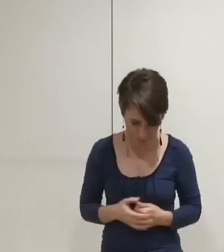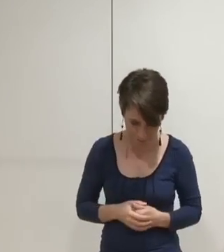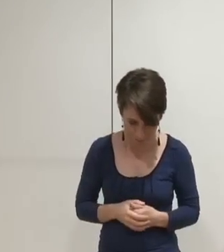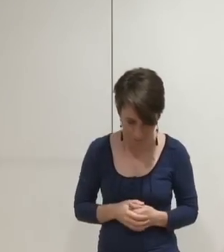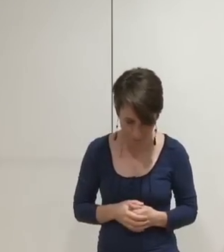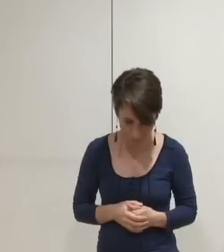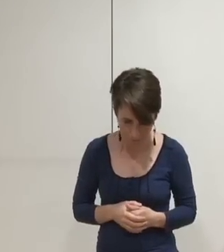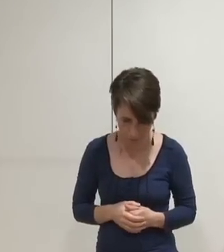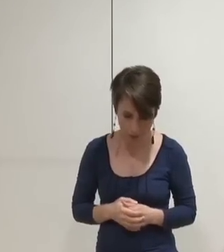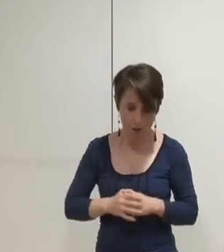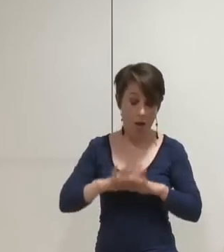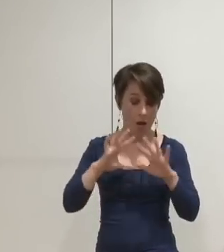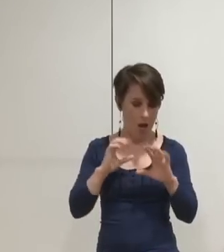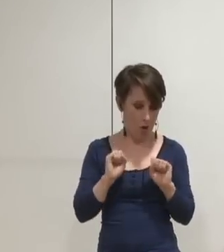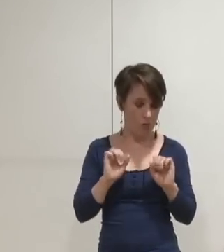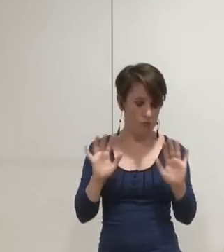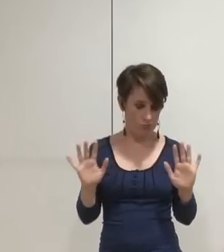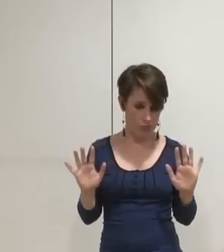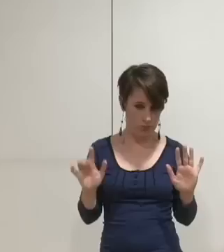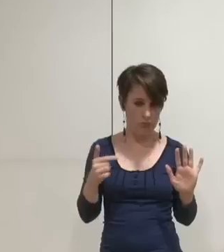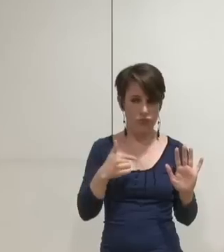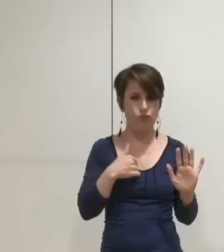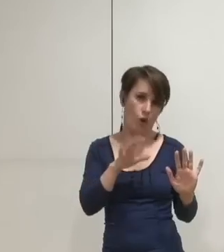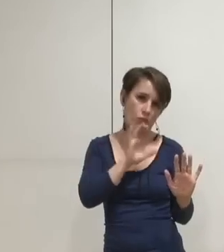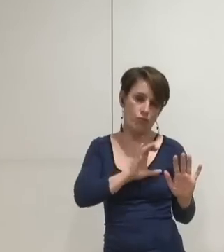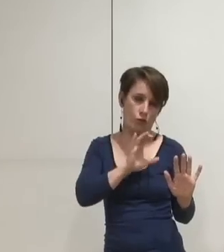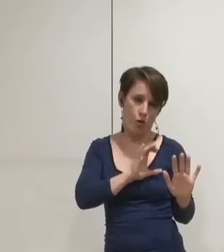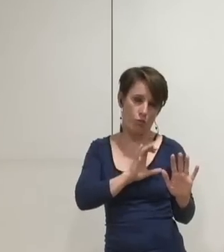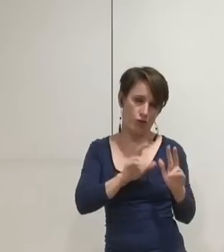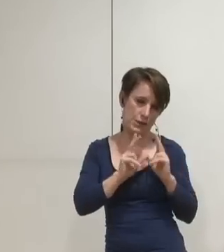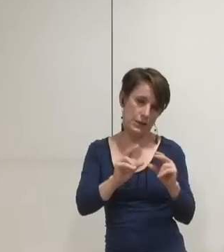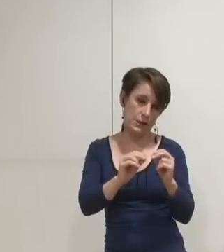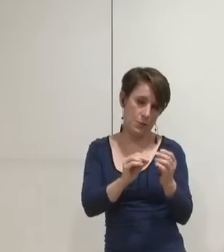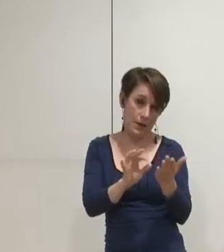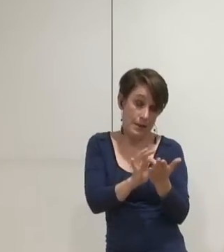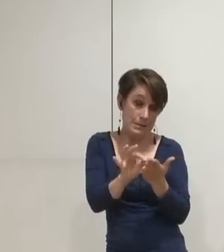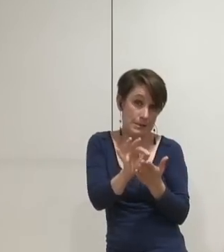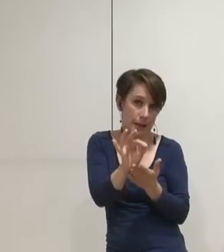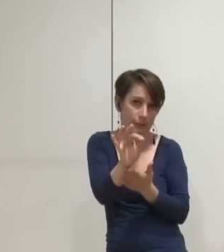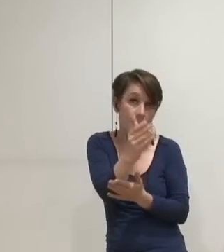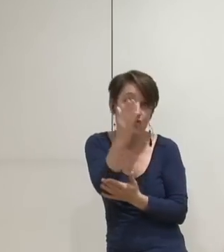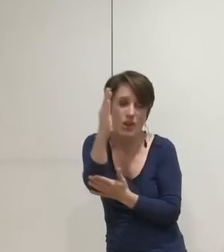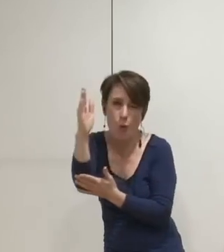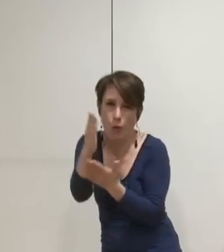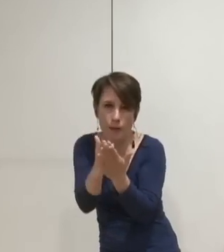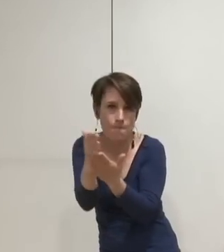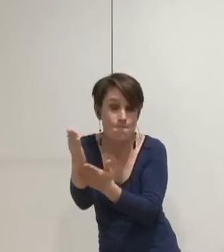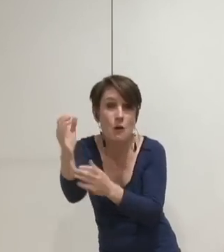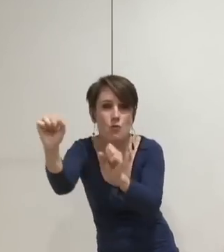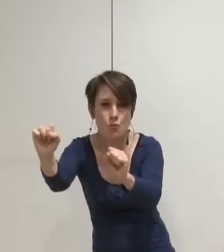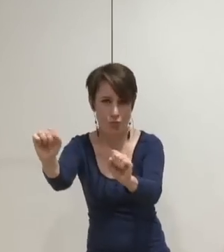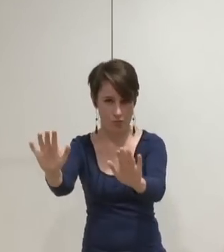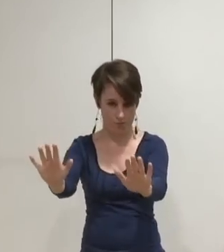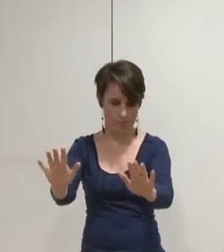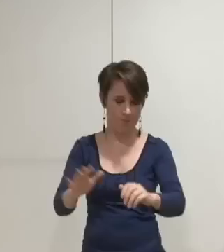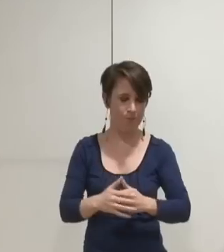élément qui montre tant bien que mal qu'une autre voix est possible et que je vous rappelle provisoirement faut d'abord